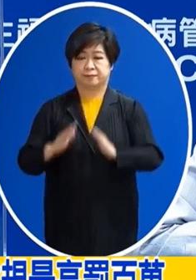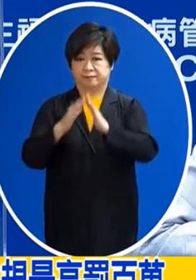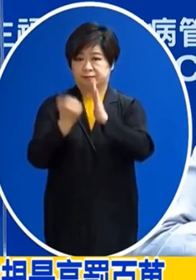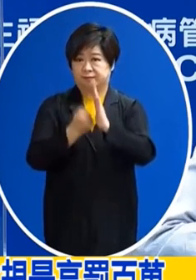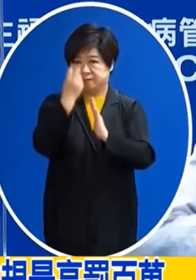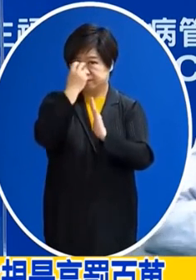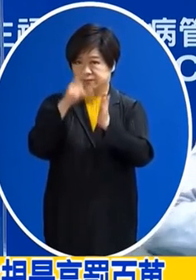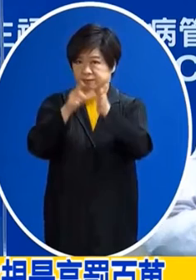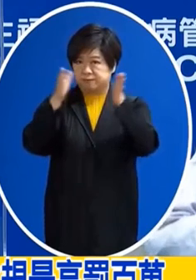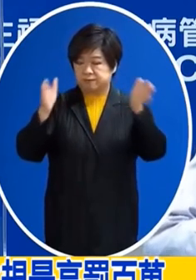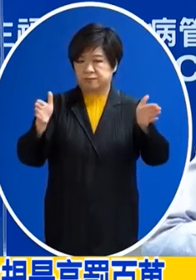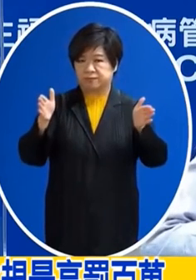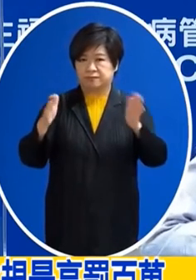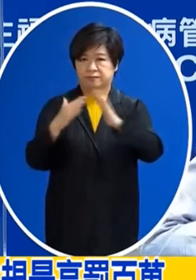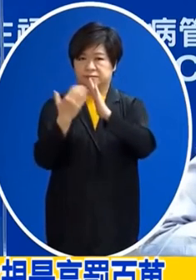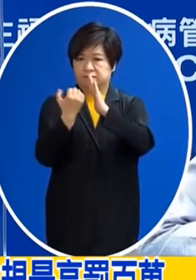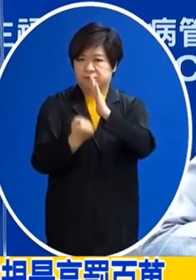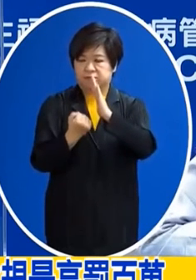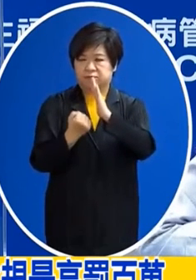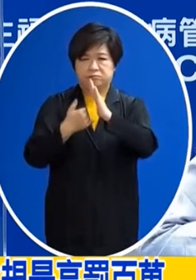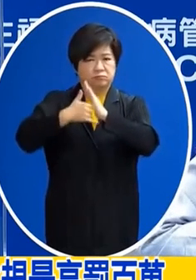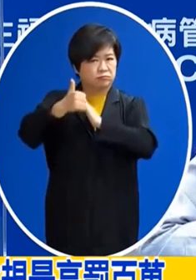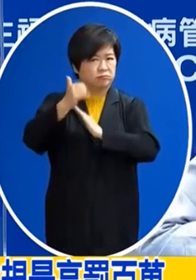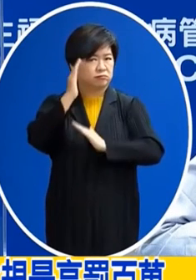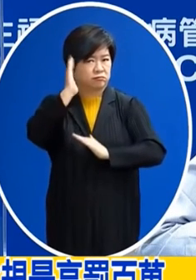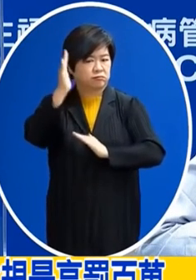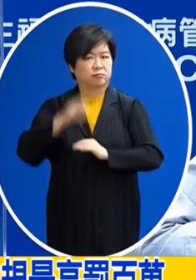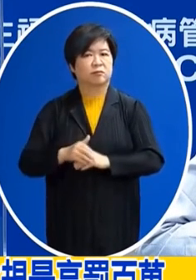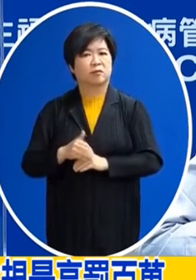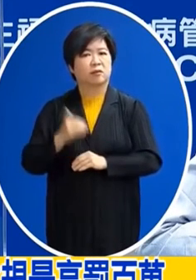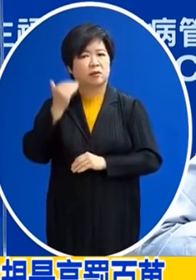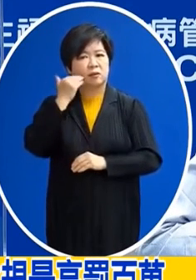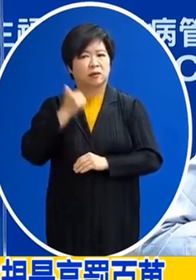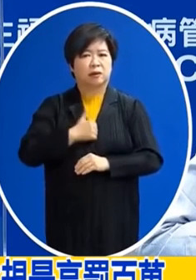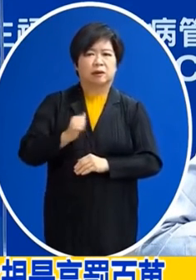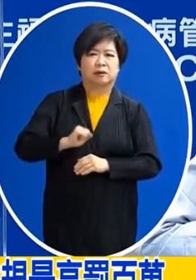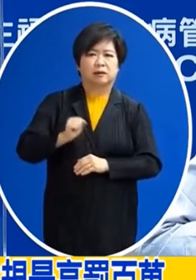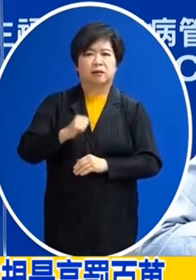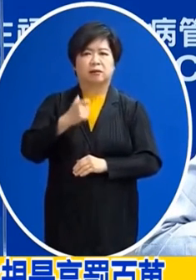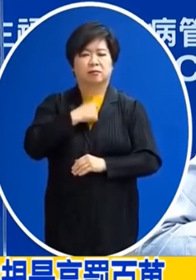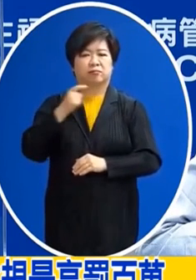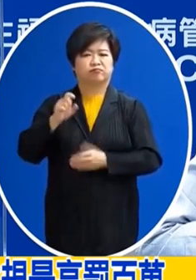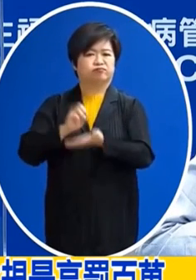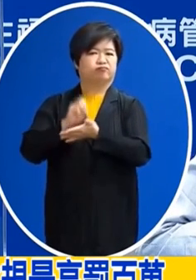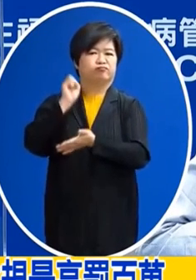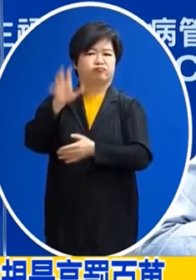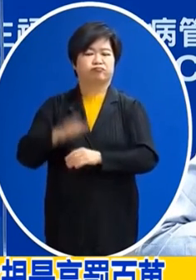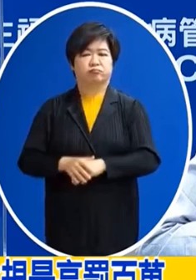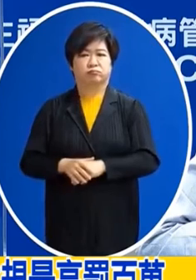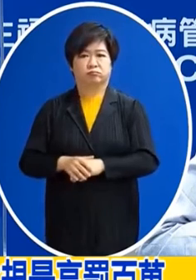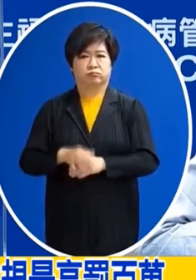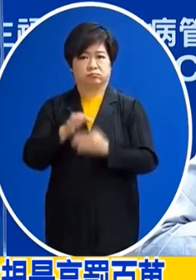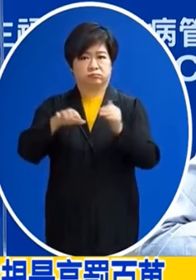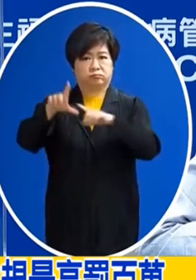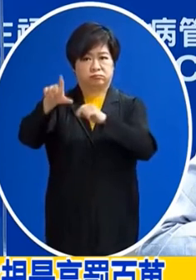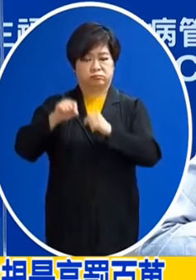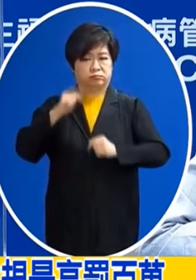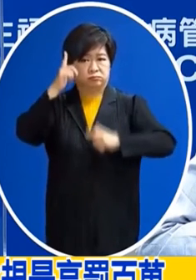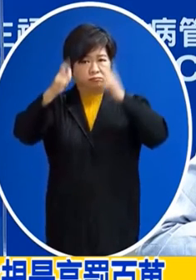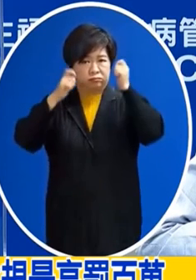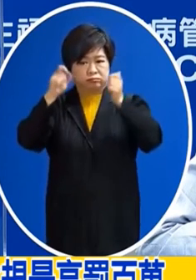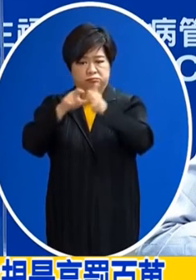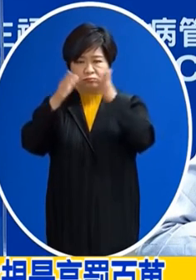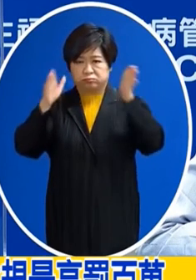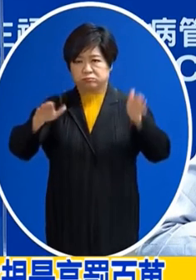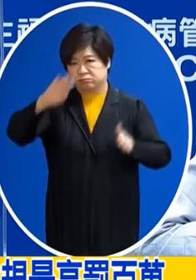检疫期间应留在家中，禁止外出，亦不得出境或出国，那应该确实遵守我们这个春节检疫